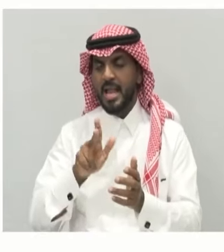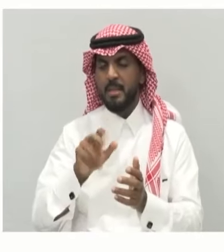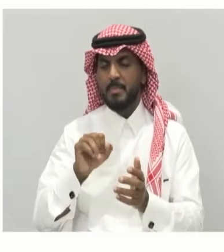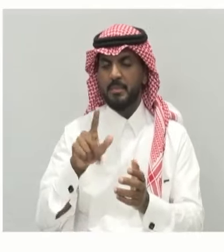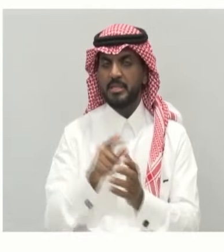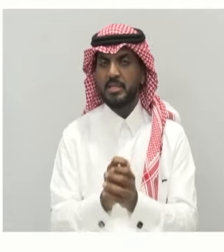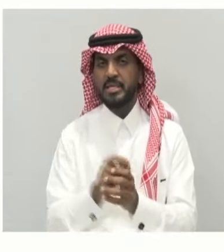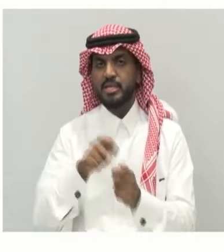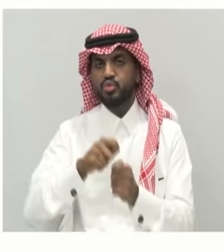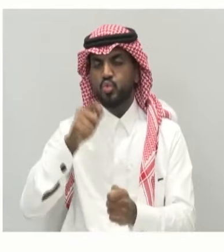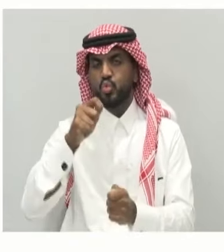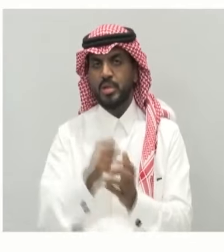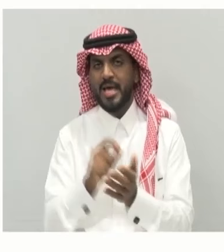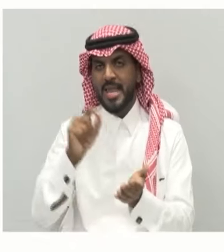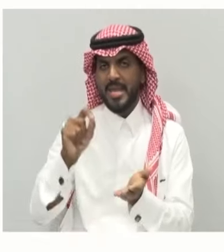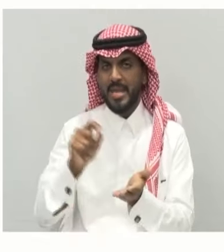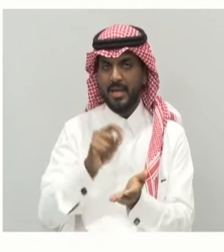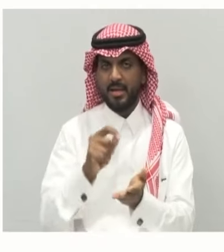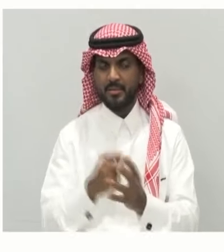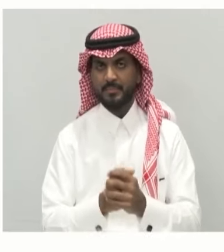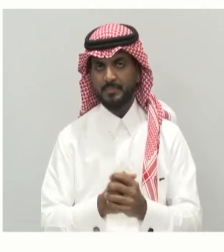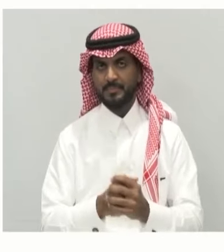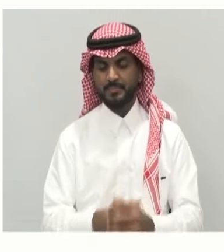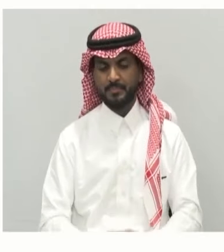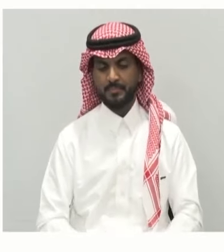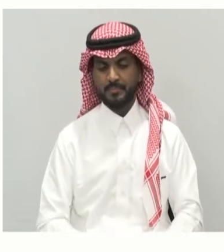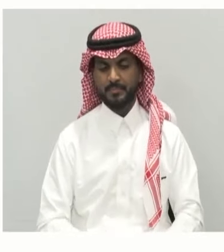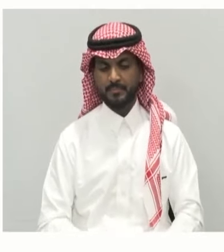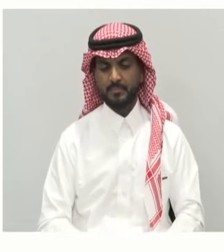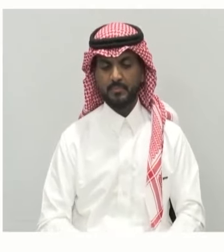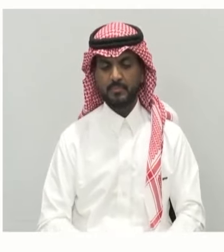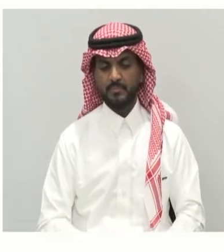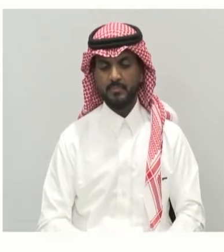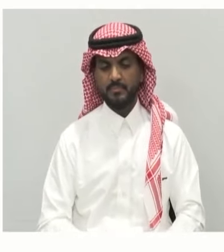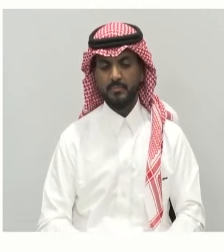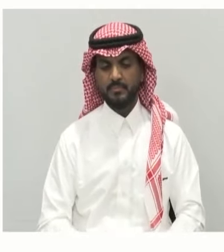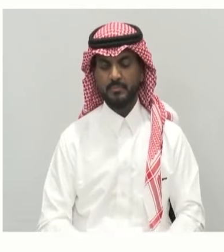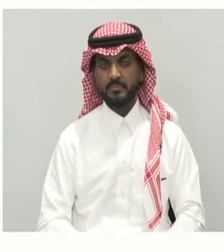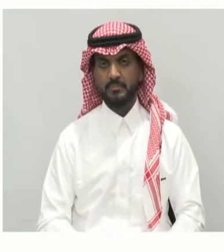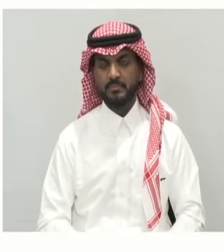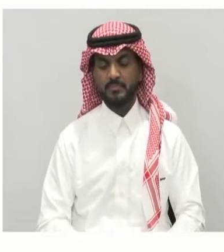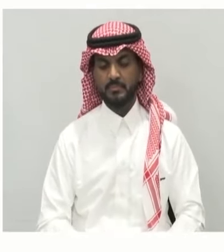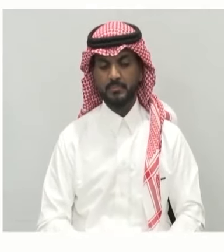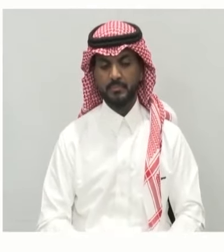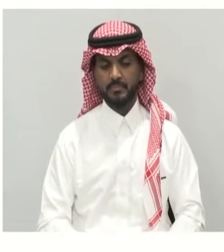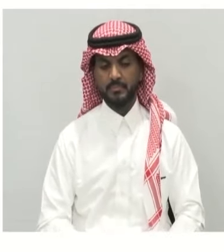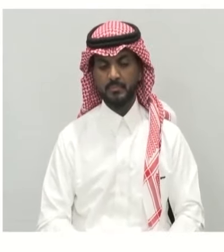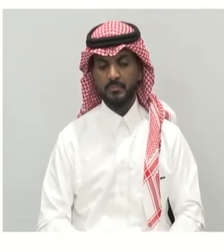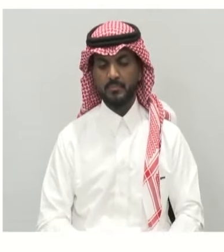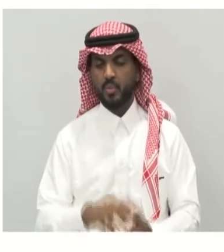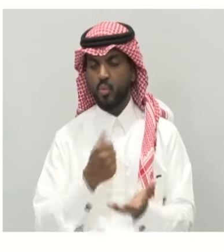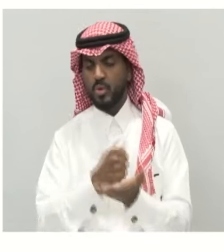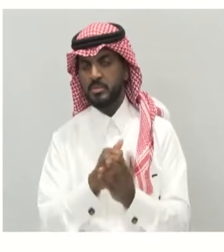لقياس طول النحله سهله ولا صعبه يا ابطال بارك الله فيكم الله يسعدكم اسمحوا لي امسح